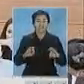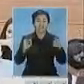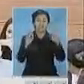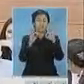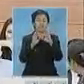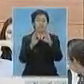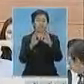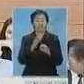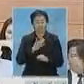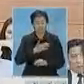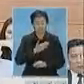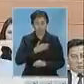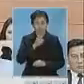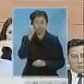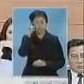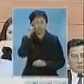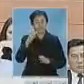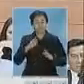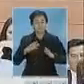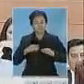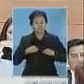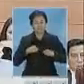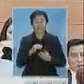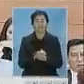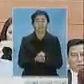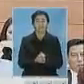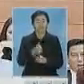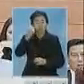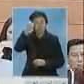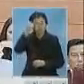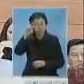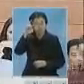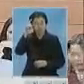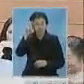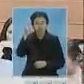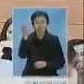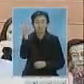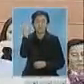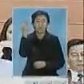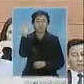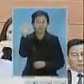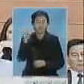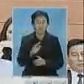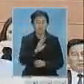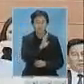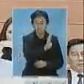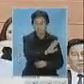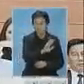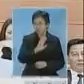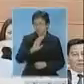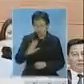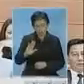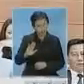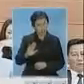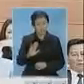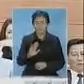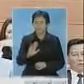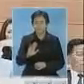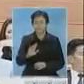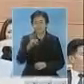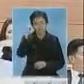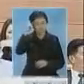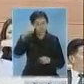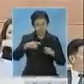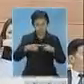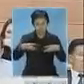ผมเห็นด้วยครับเพียงแต่ว่าตลอดเวลา 2วันที่ผ่านมาเนี่ยความจริงของแต่ละฝ่ายเนี่ยมันยังสวน